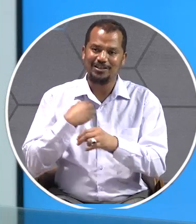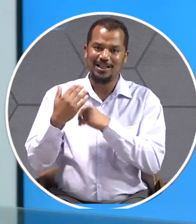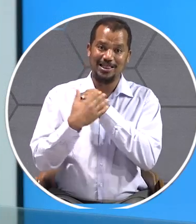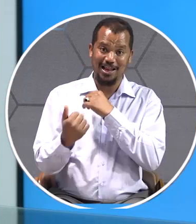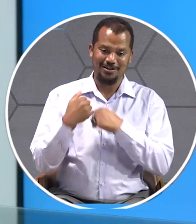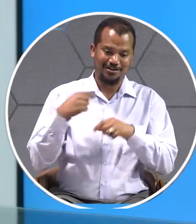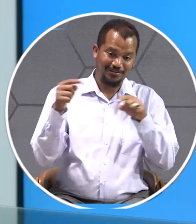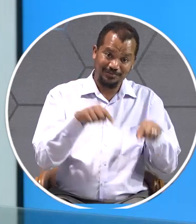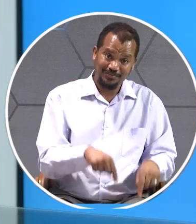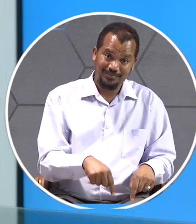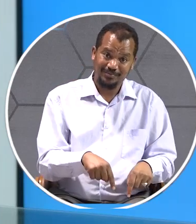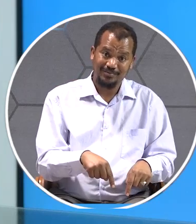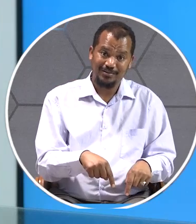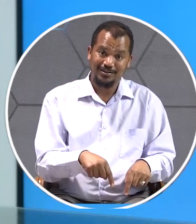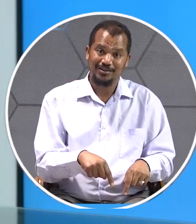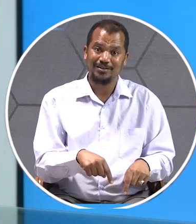ጠርተሽ ለዚህ መድረክ